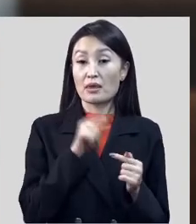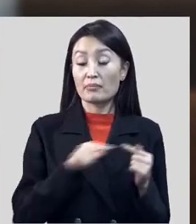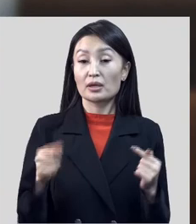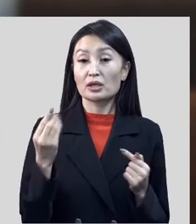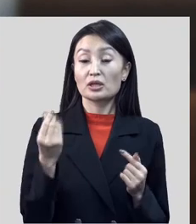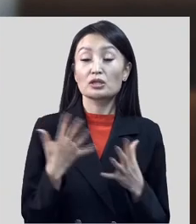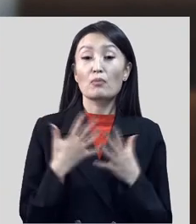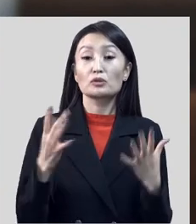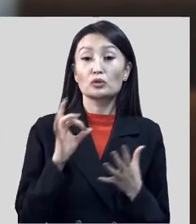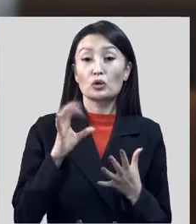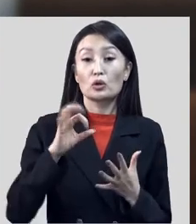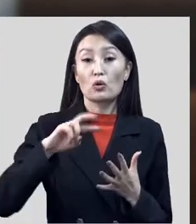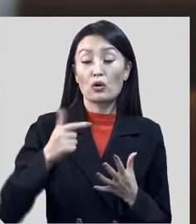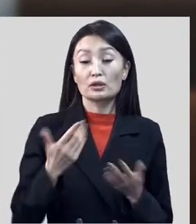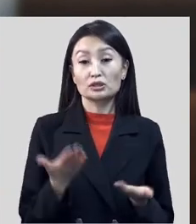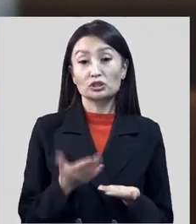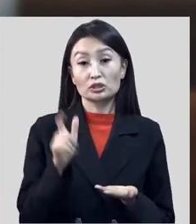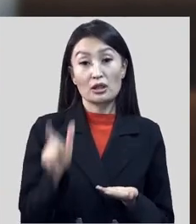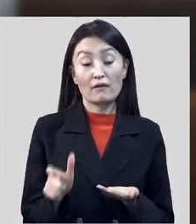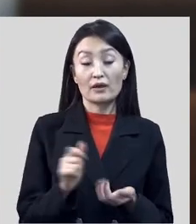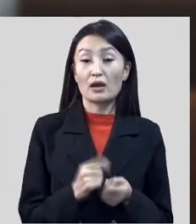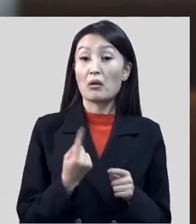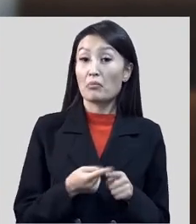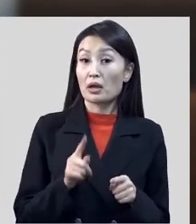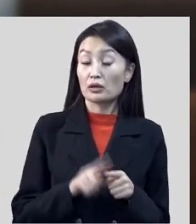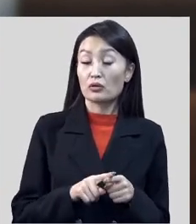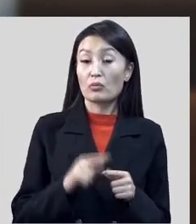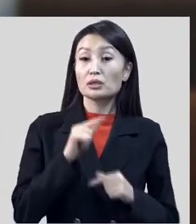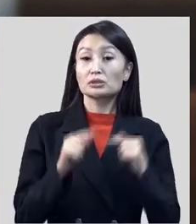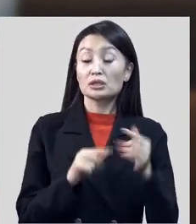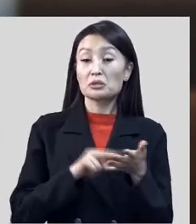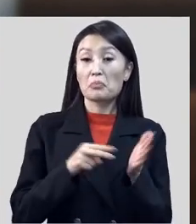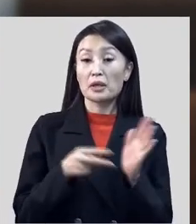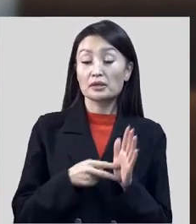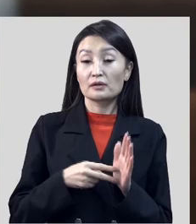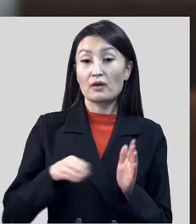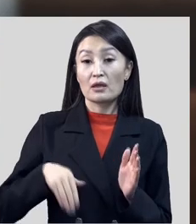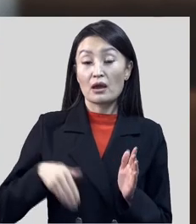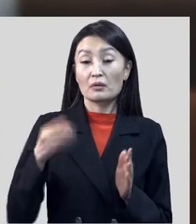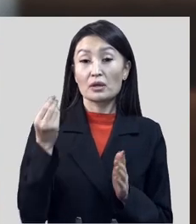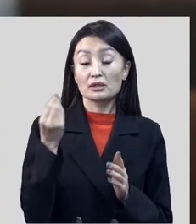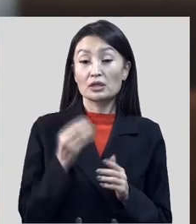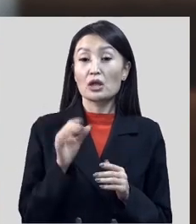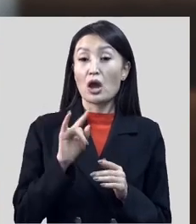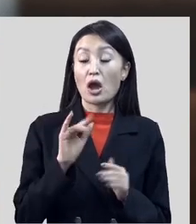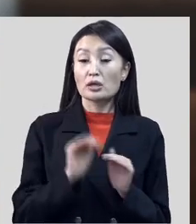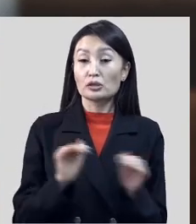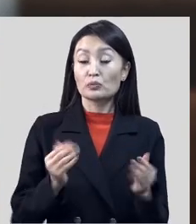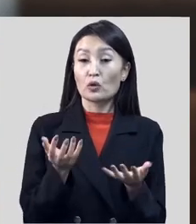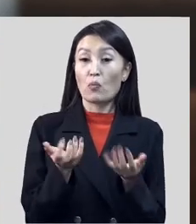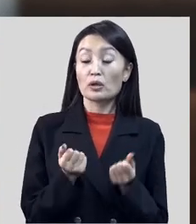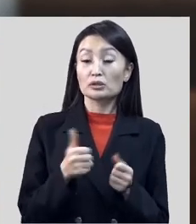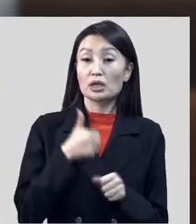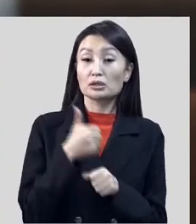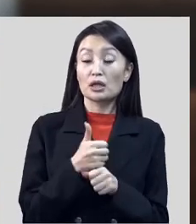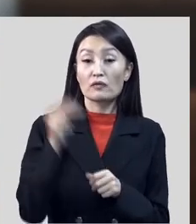играют большую роль в жизни человека поэтому через планирование карманных денег ребенок получает основные